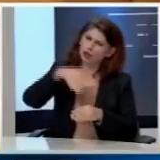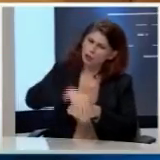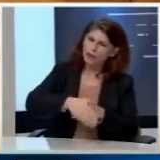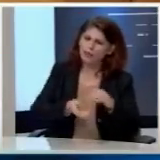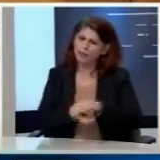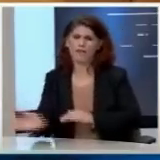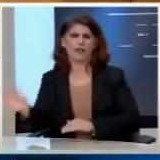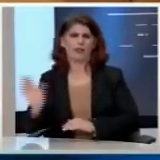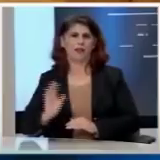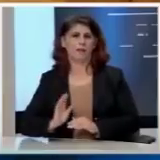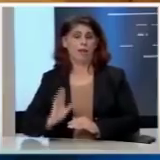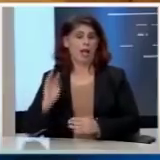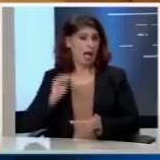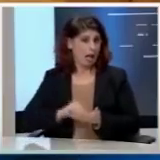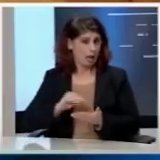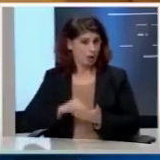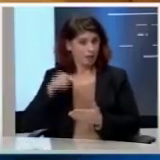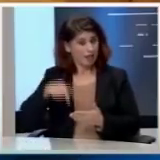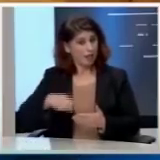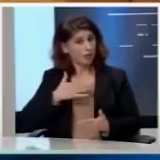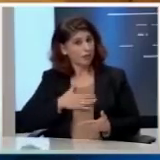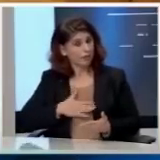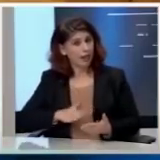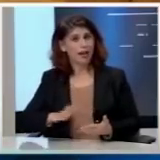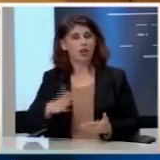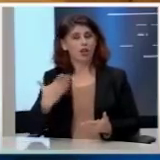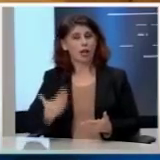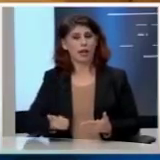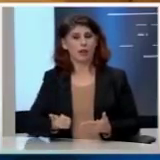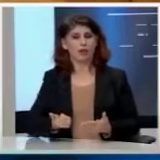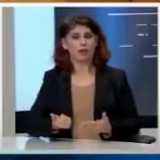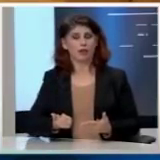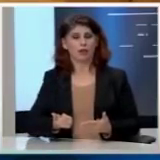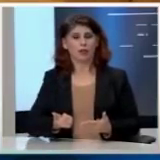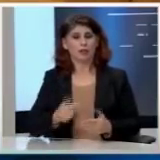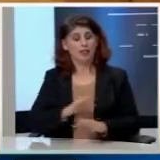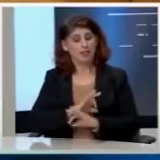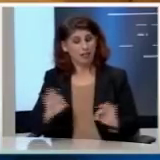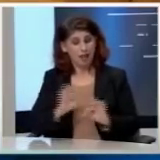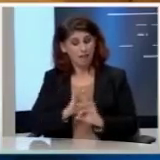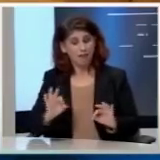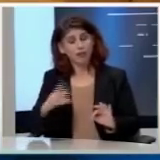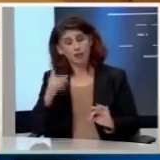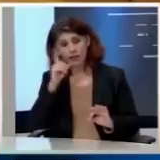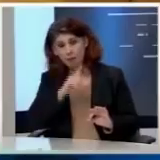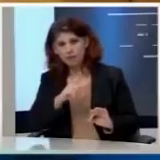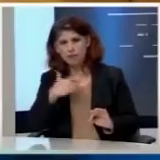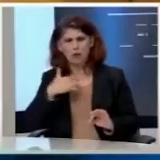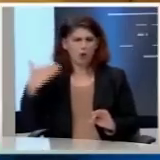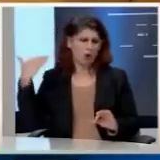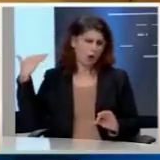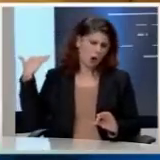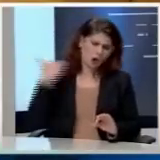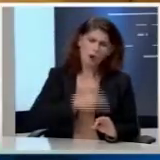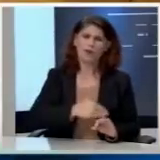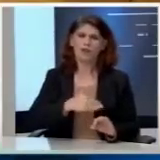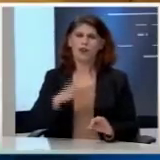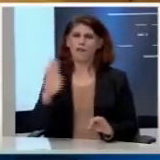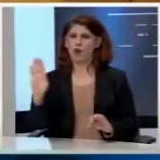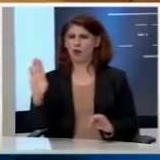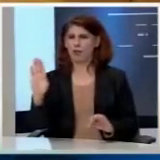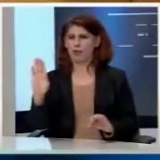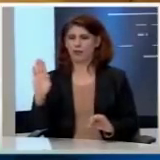αποχωρήσετε. Επίσης, και εδώ θα ήθελα να έχω και την διαβεβαίωση, τη διάπιστευση, αν και εγώ κόβω το κεφάλι του κυρίου Βορύδη, ότι δεν